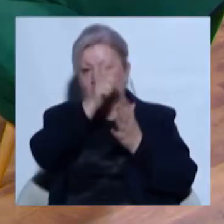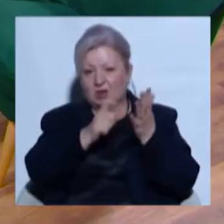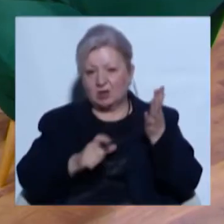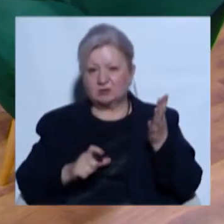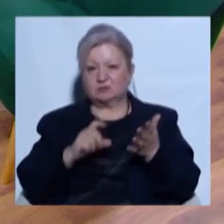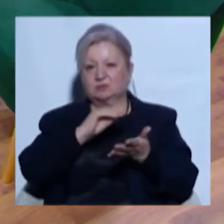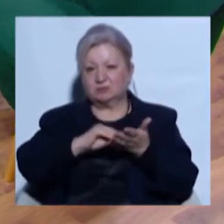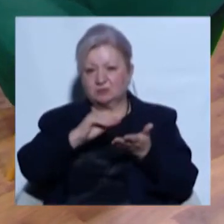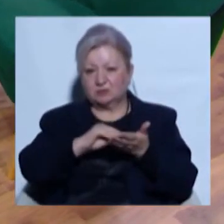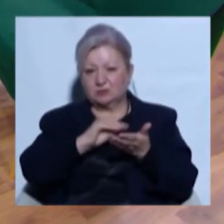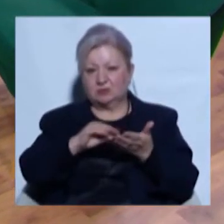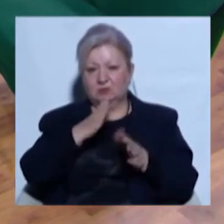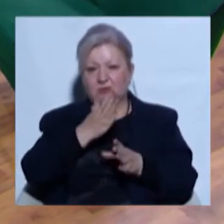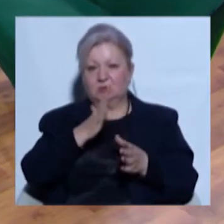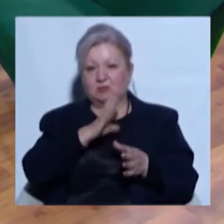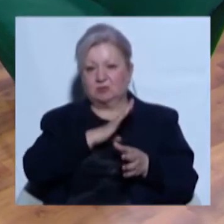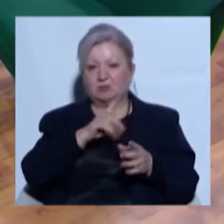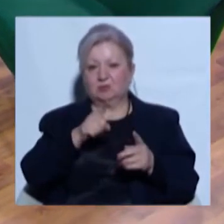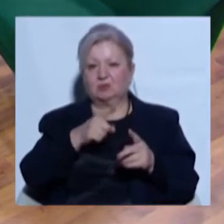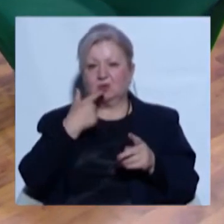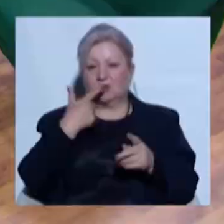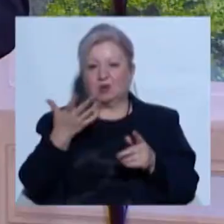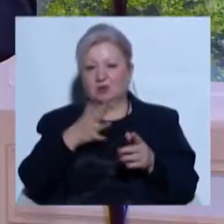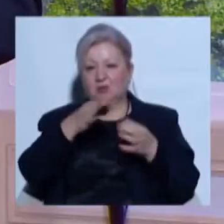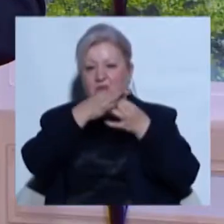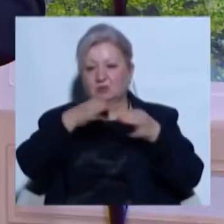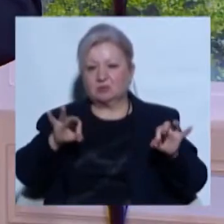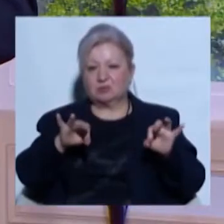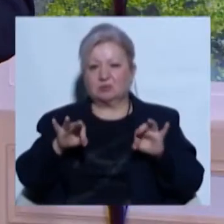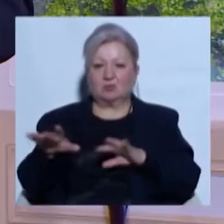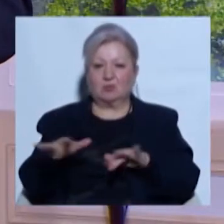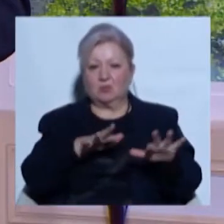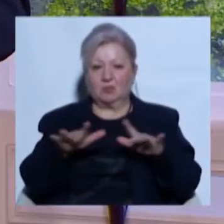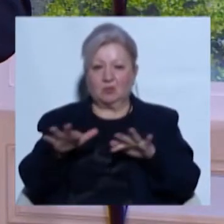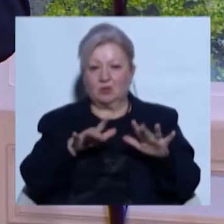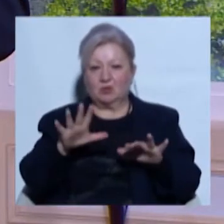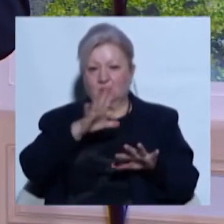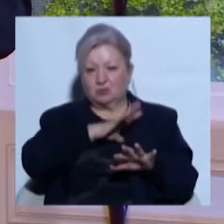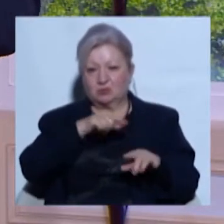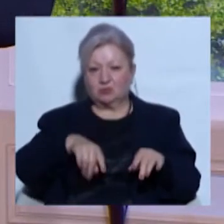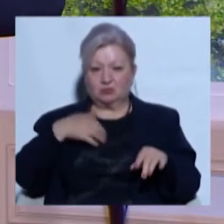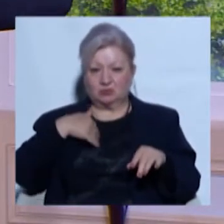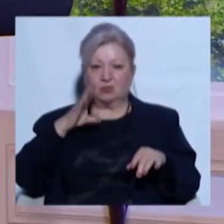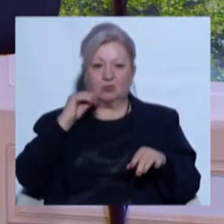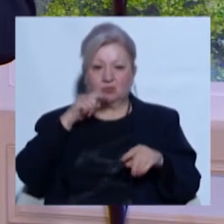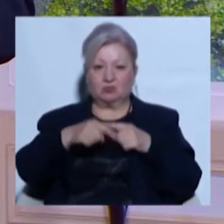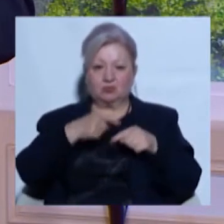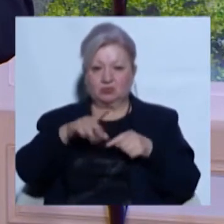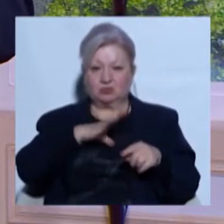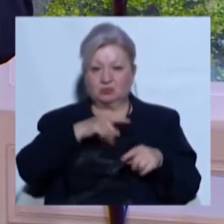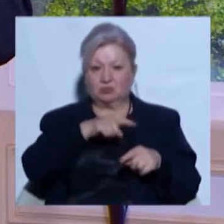პოემები და რომელიც ეროვნულ განმათავისუფლებელი მოძრაობის დროს უკვე ჩვენს ეპოქაში თითქმის ჰიმნად